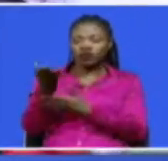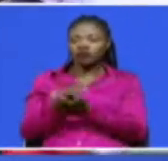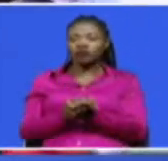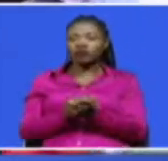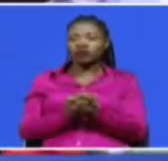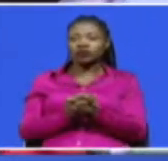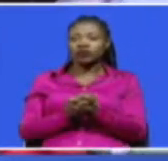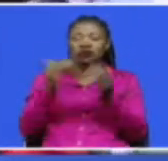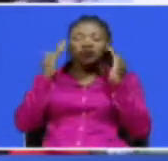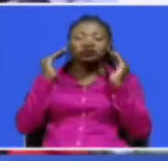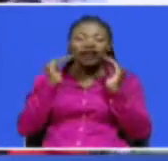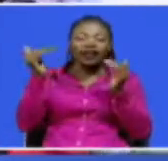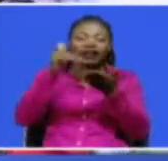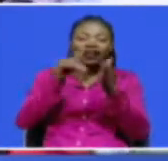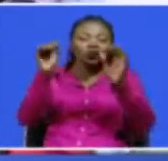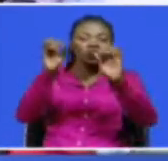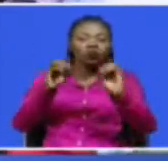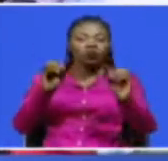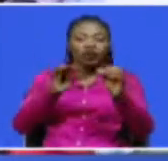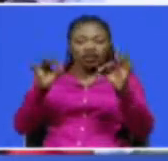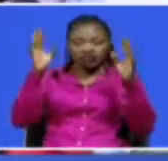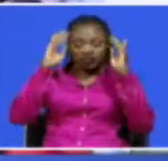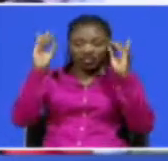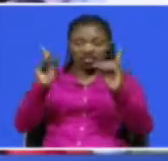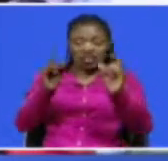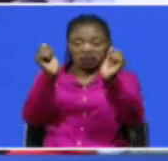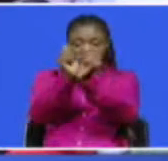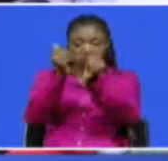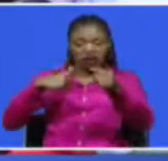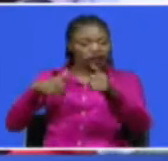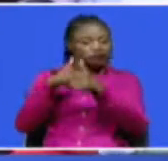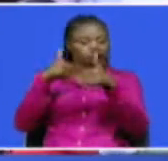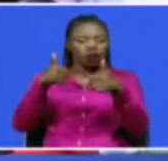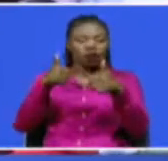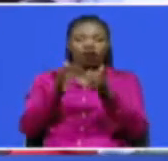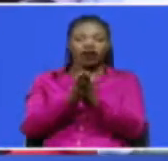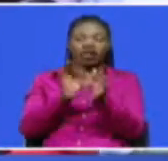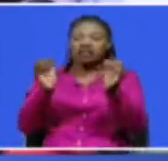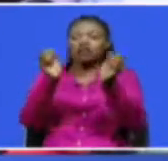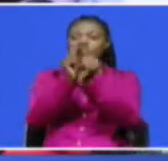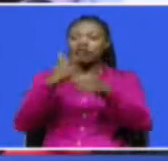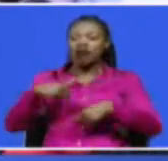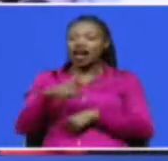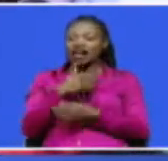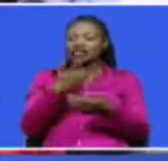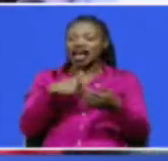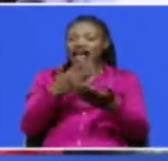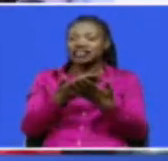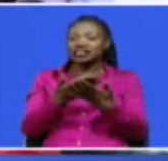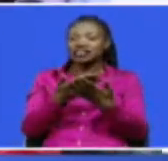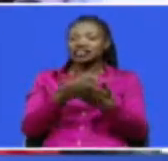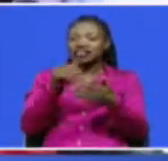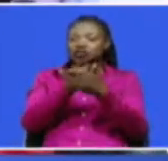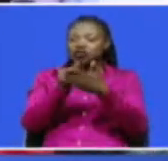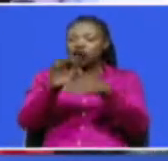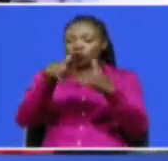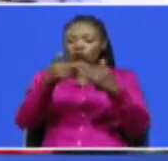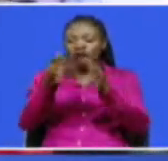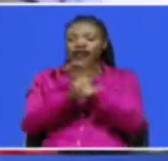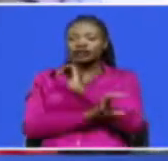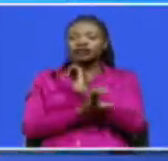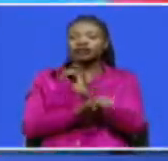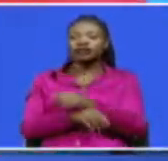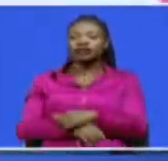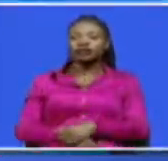kuna tunakwenda kotini. Kama wataamua watatufunga, ni sawa? Ni sawa. Na wakitufunga, atakuwa tunawasha moto nchi gani? Nchi nzima.